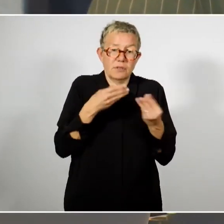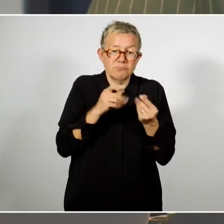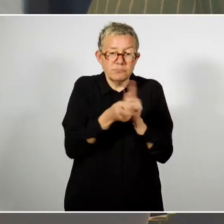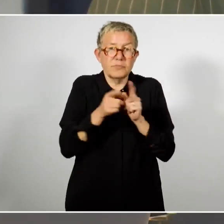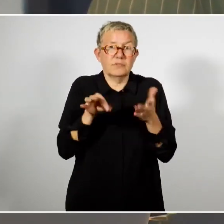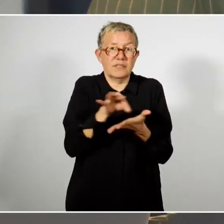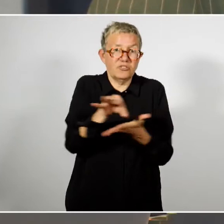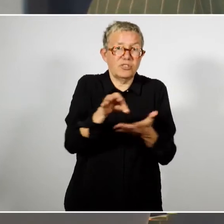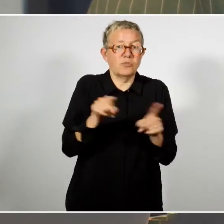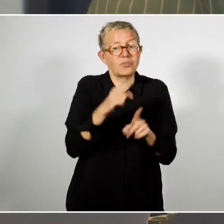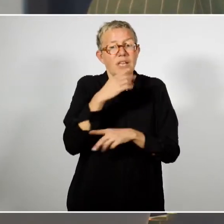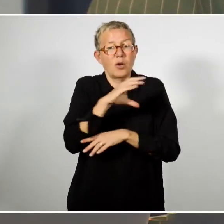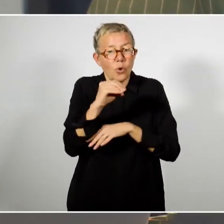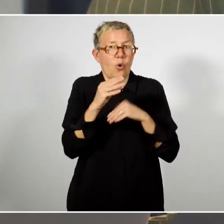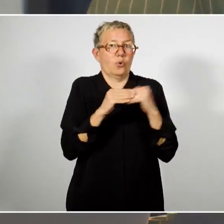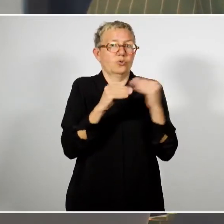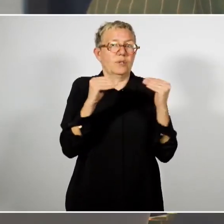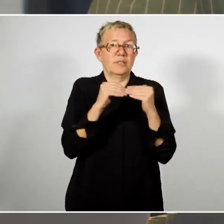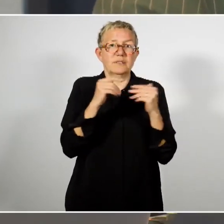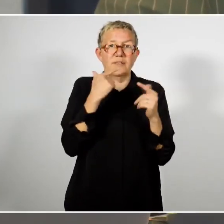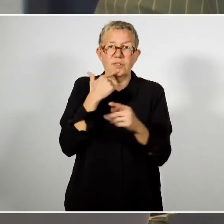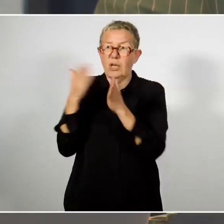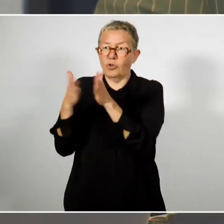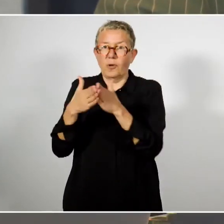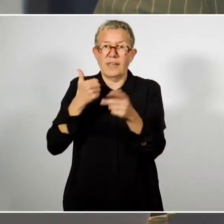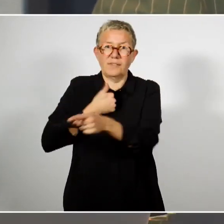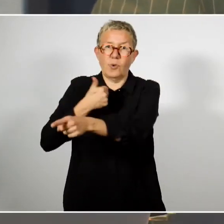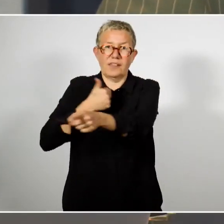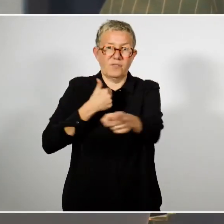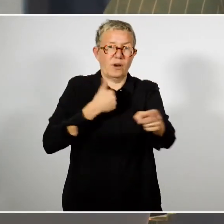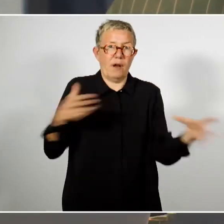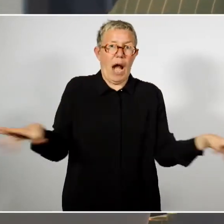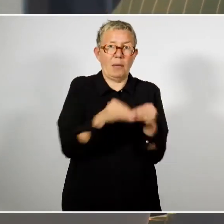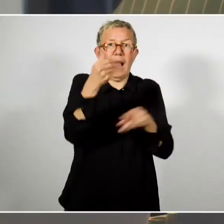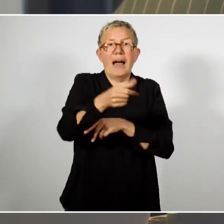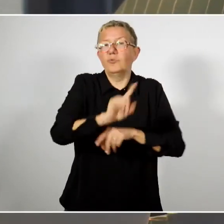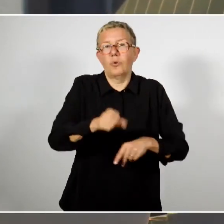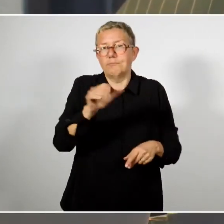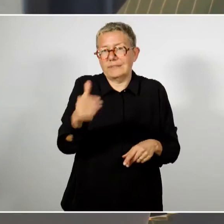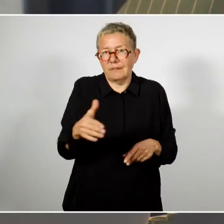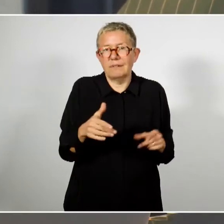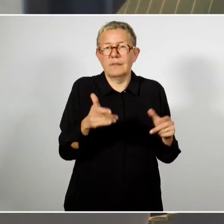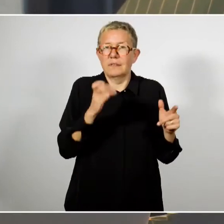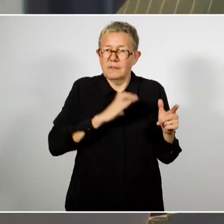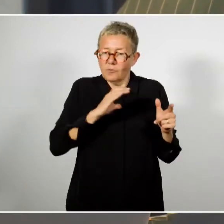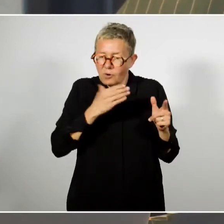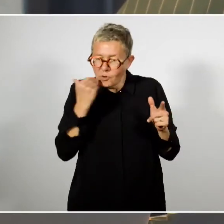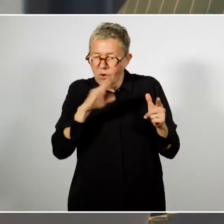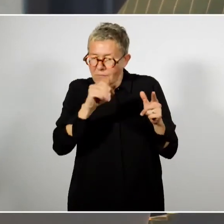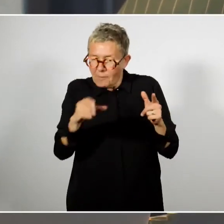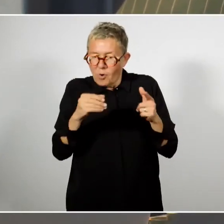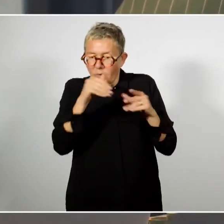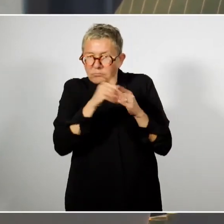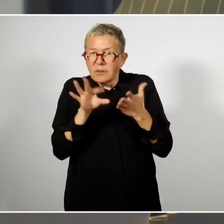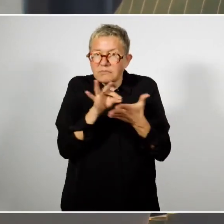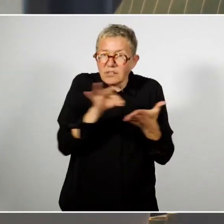co-construire un territoire, ce n'est pas additionner les demandes individuelles des uns et des autres. En intégrant désormais des questions métropolitaines stratégiques,